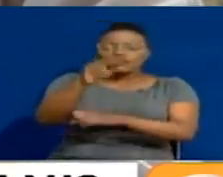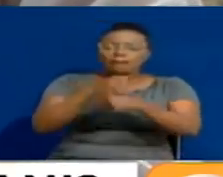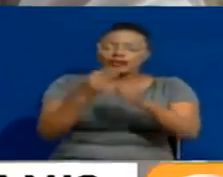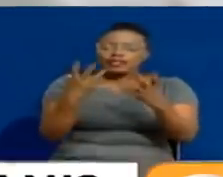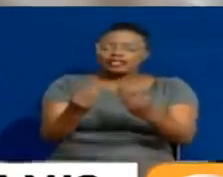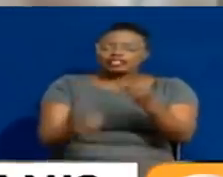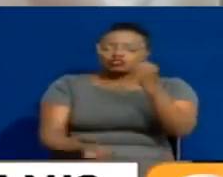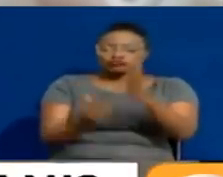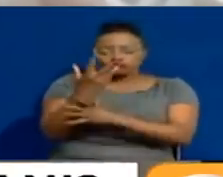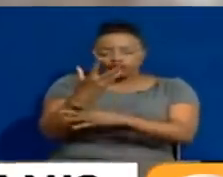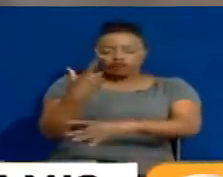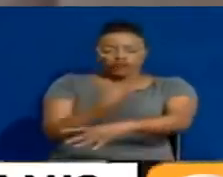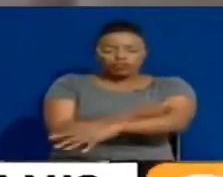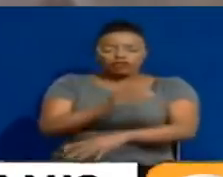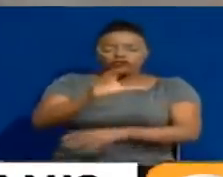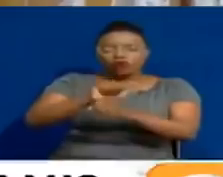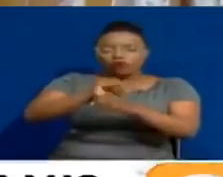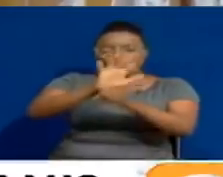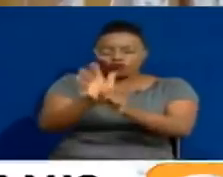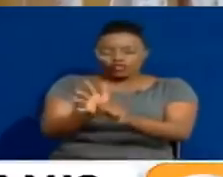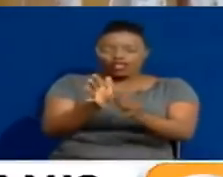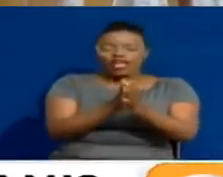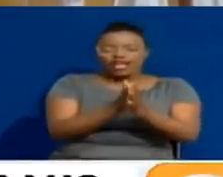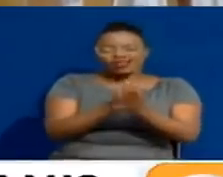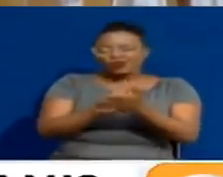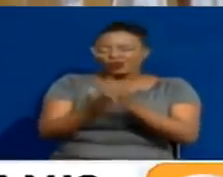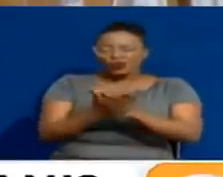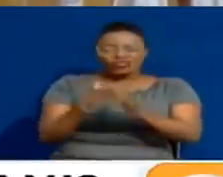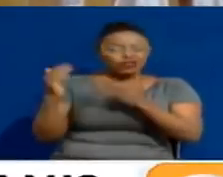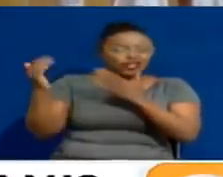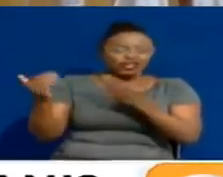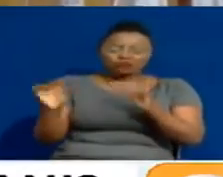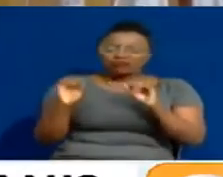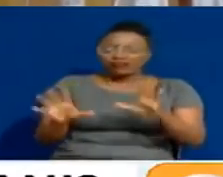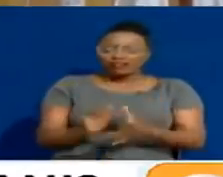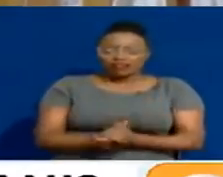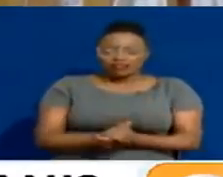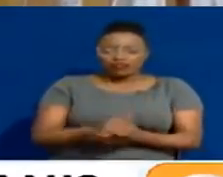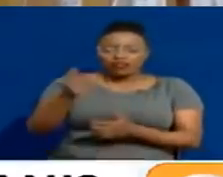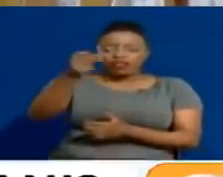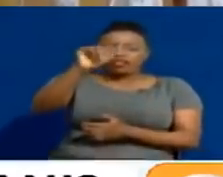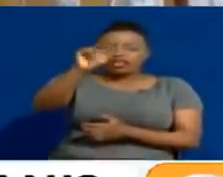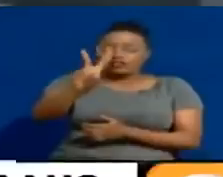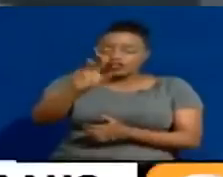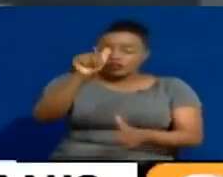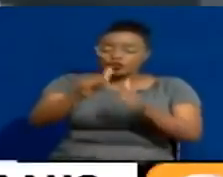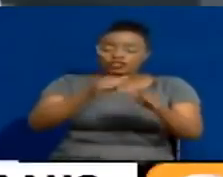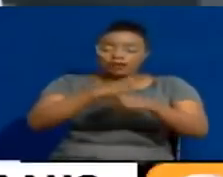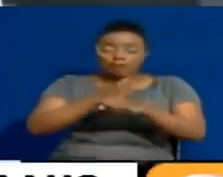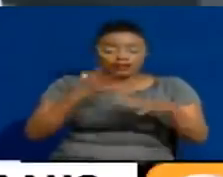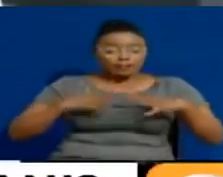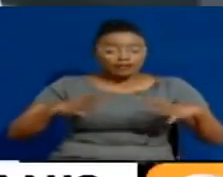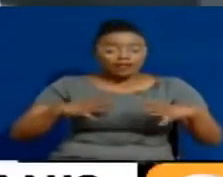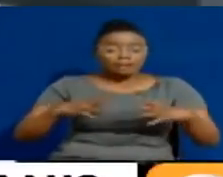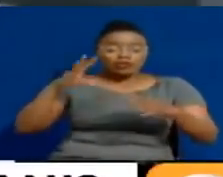imerahisisha uvumbuzi wa chanjo za COVID-19 bila ya kutarajiwa. The HIV pandemic is the one that drove